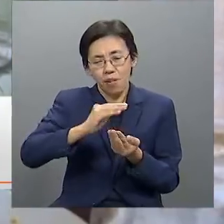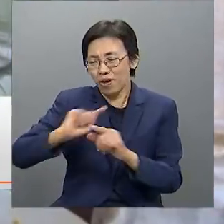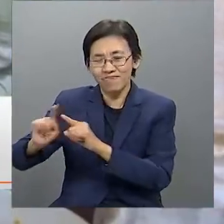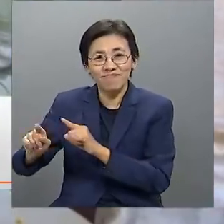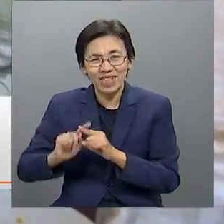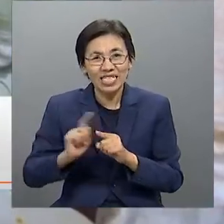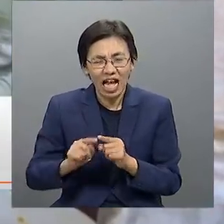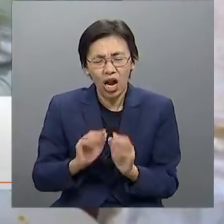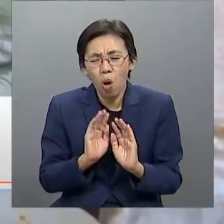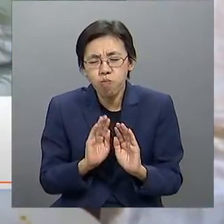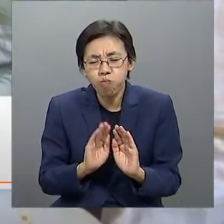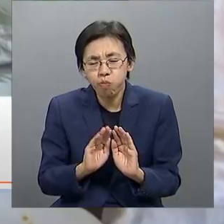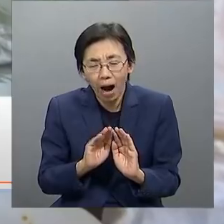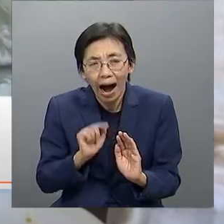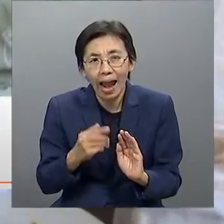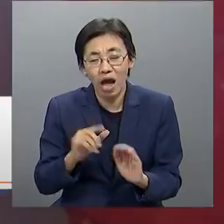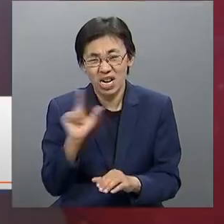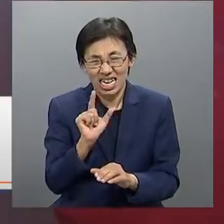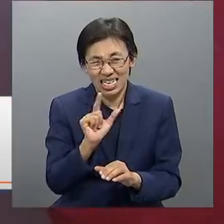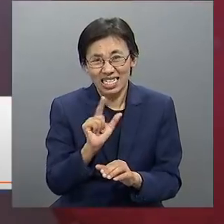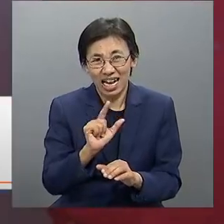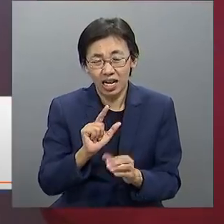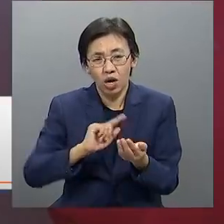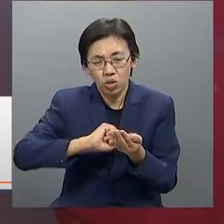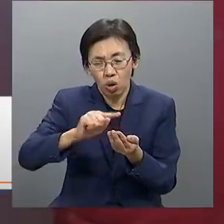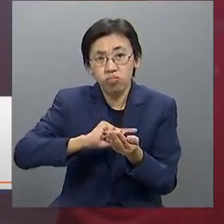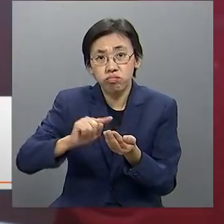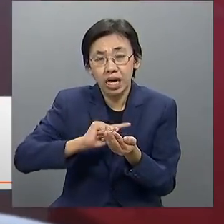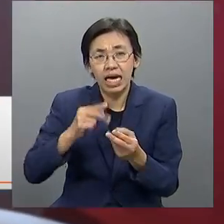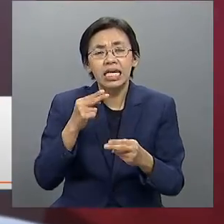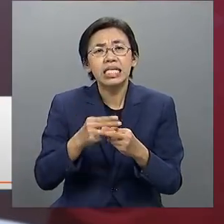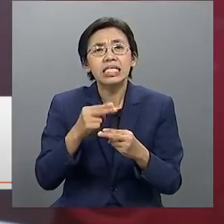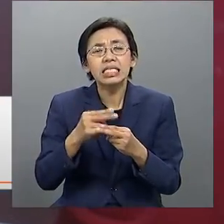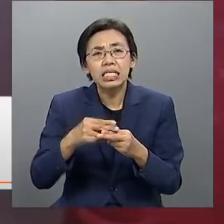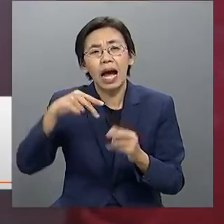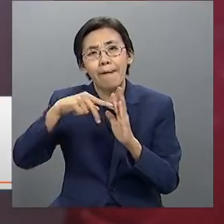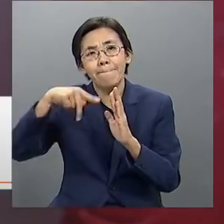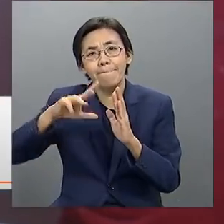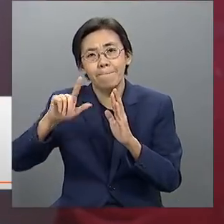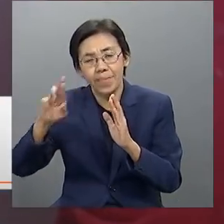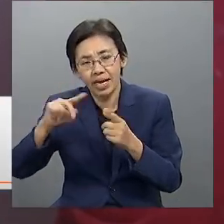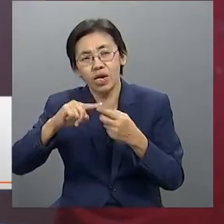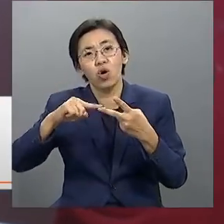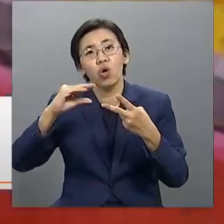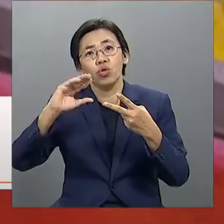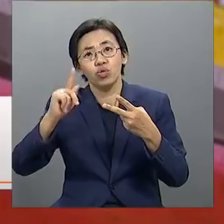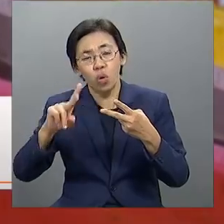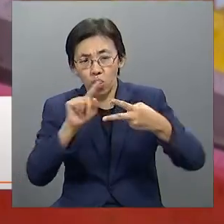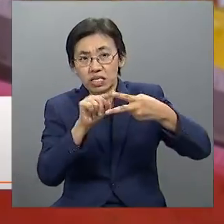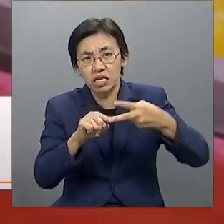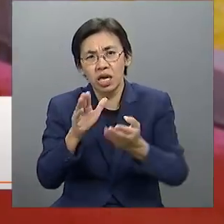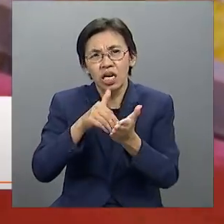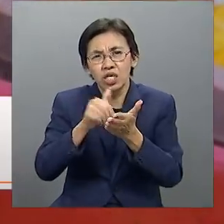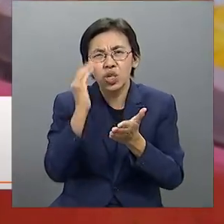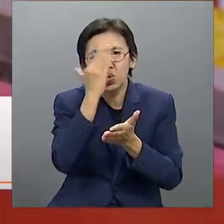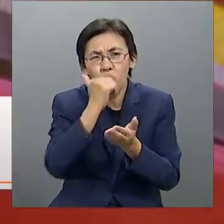เลยแต่ว่าทางสวนเนี่ยจะเลือกเฉพาะมะม่วงสายพันธุ์เพชรบ้านลาดและโชคอนันต์เนื่องจากสองสายพันธุ์นี้มีสีสวยเส้นใยไฟเบอร์เย